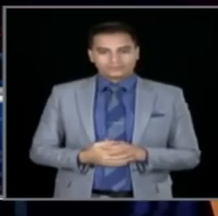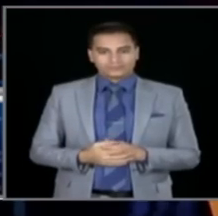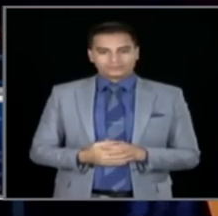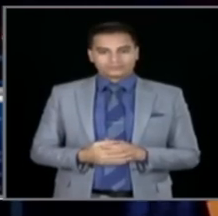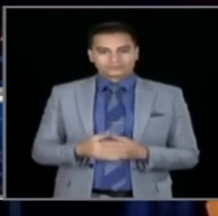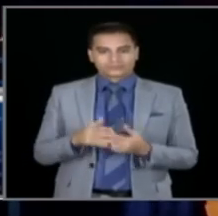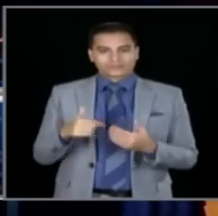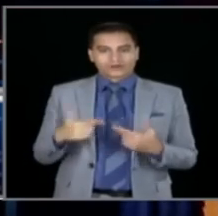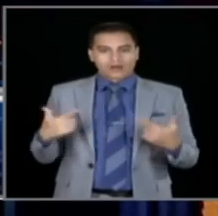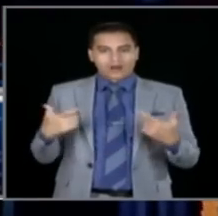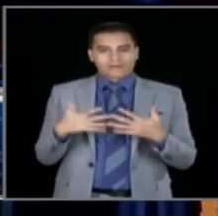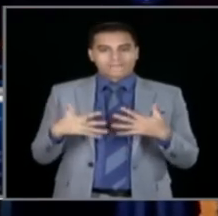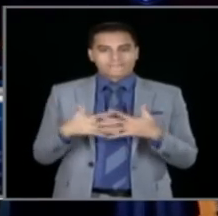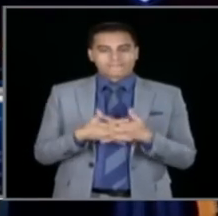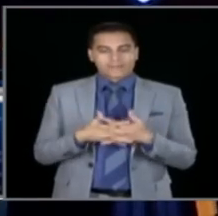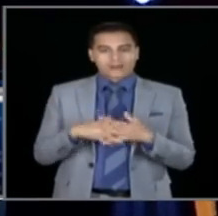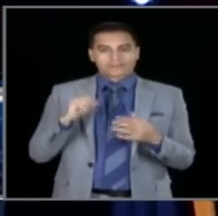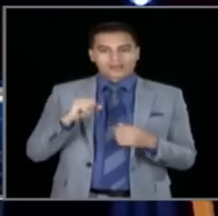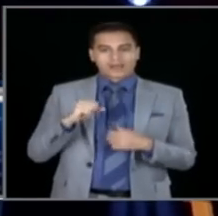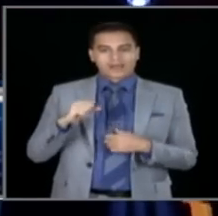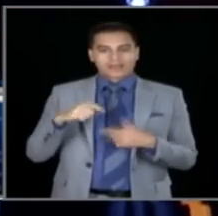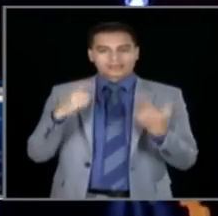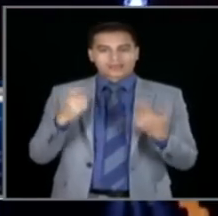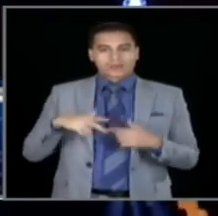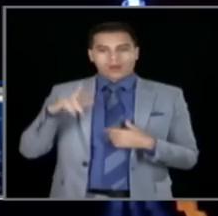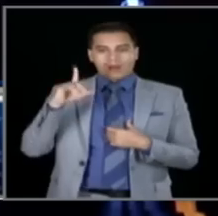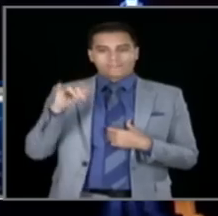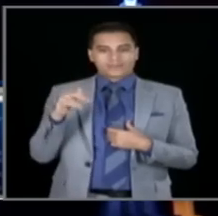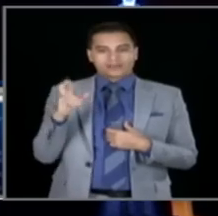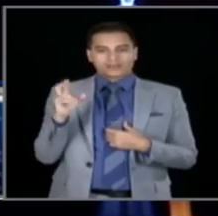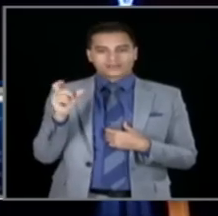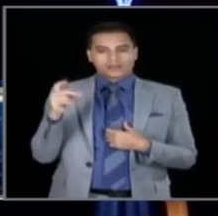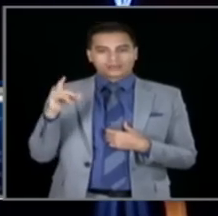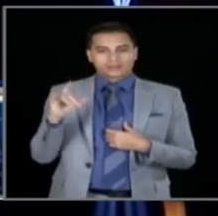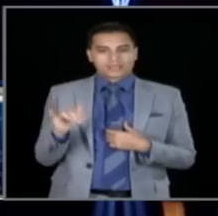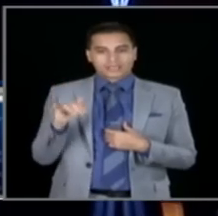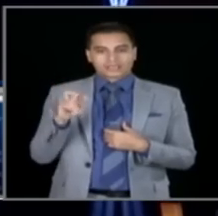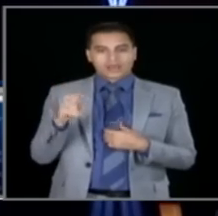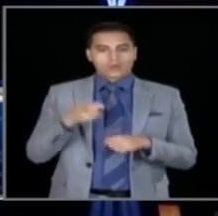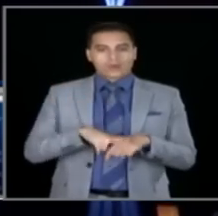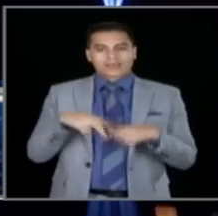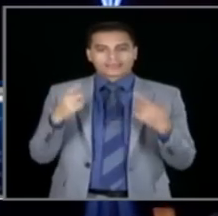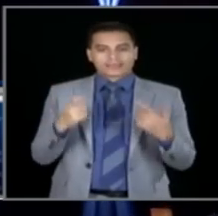قامت بين الإمبراطورية البيزنطية والدولة السلجوقية